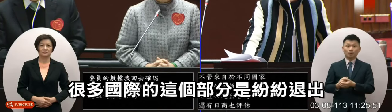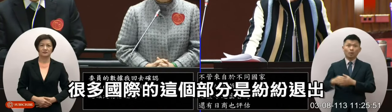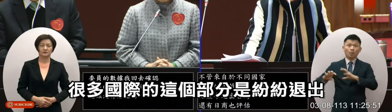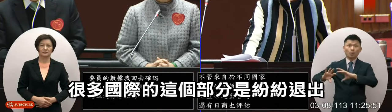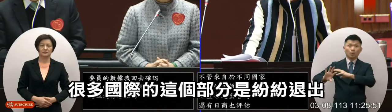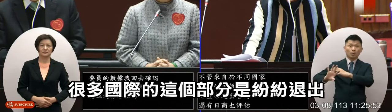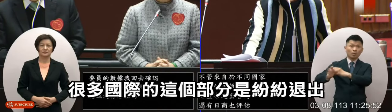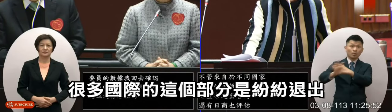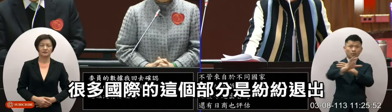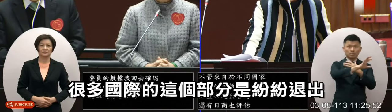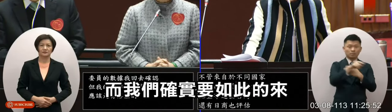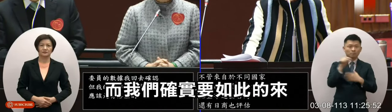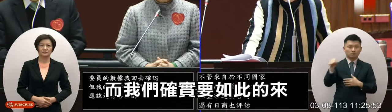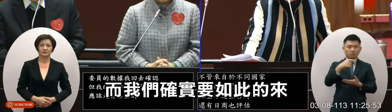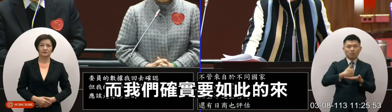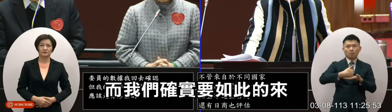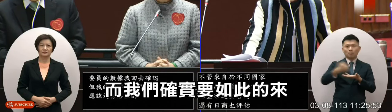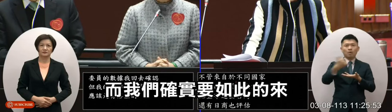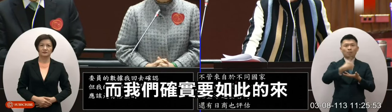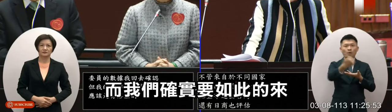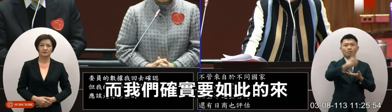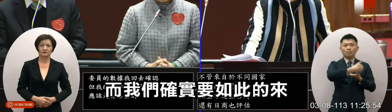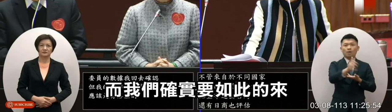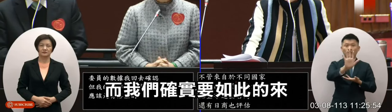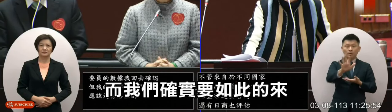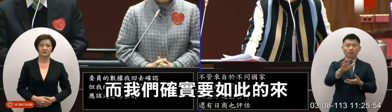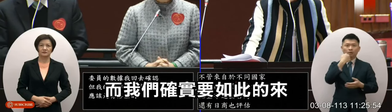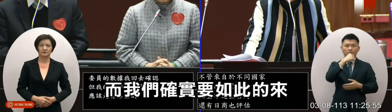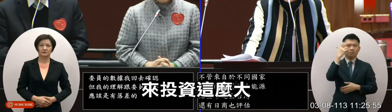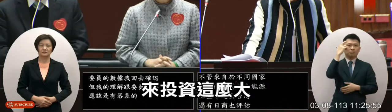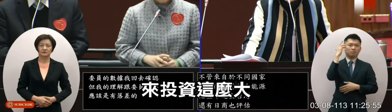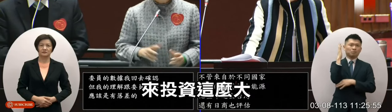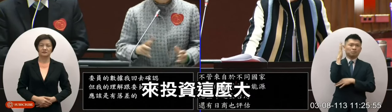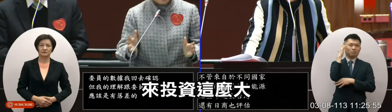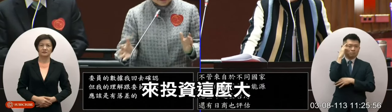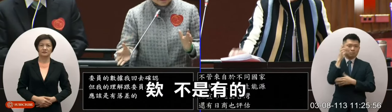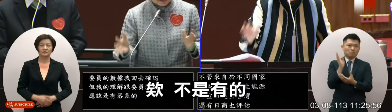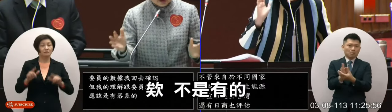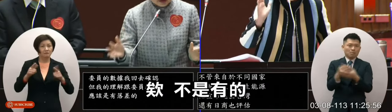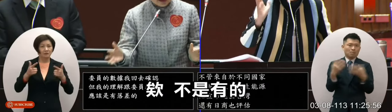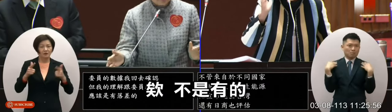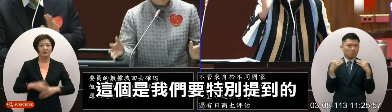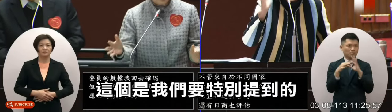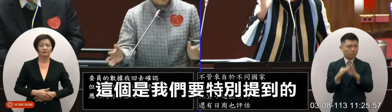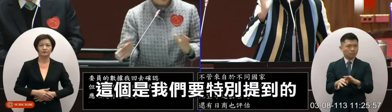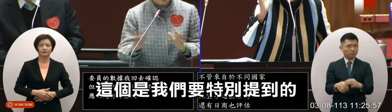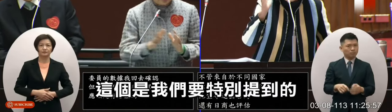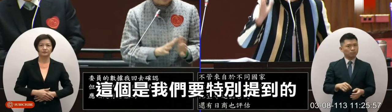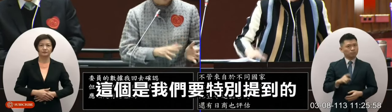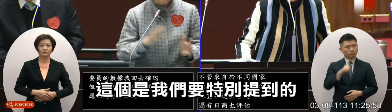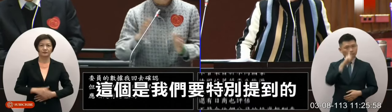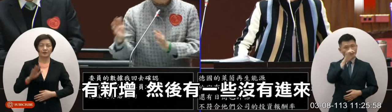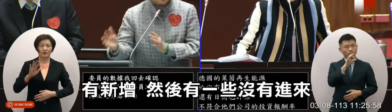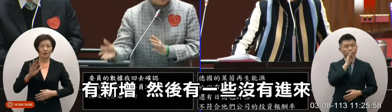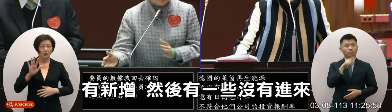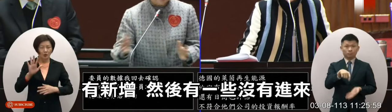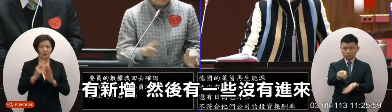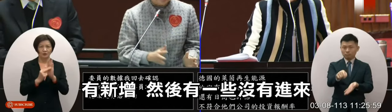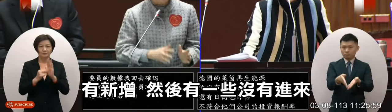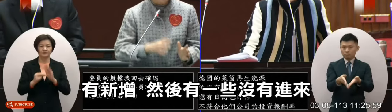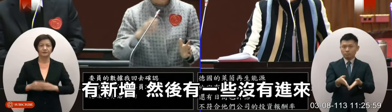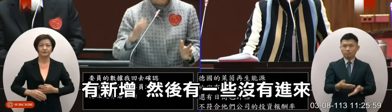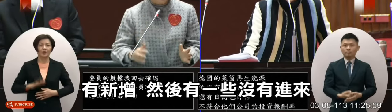这个部分是纷纷退出，而我们确实要如此的来投资这么大。 不是，有 这个是我们要特别提到的， 有